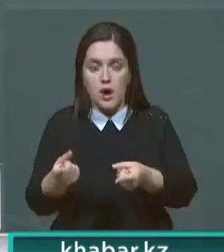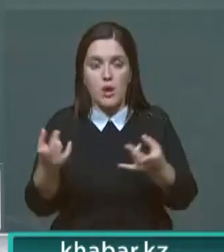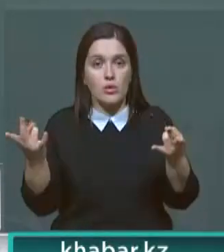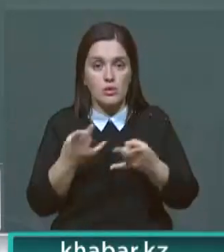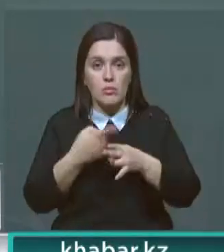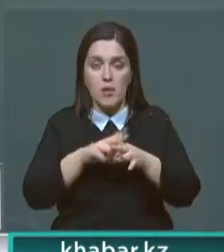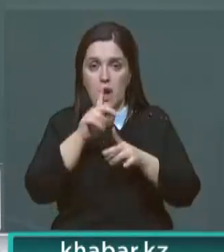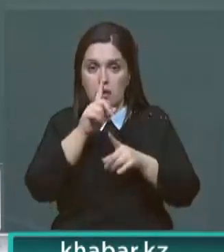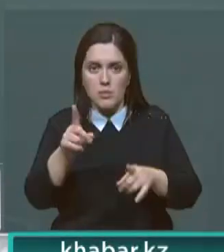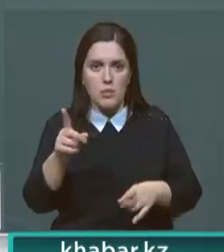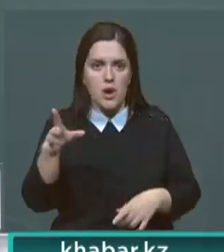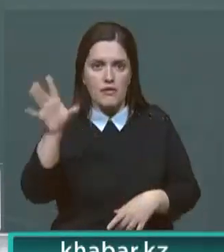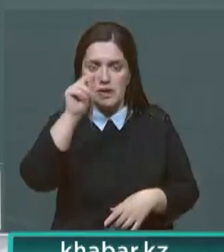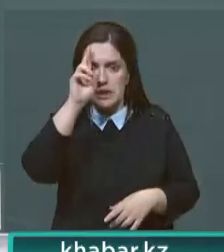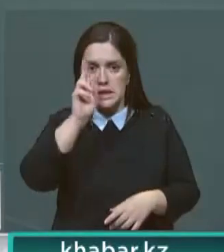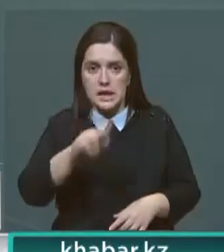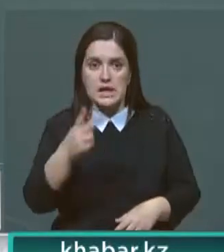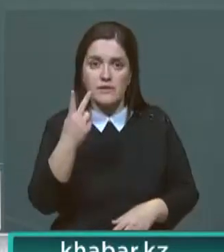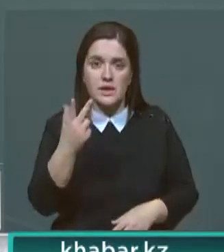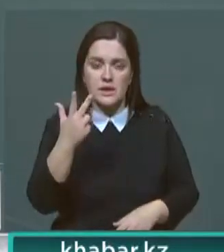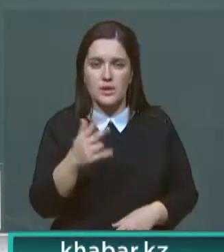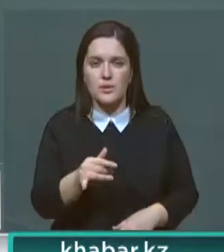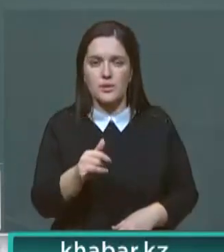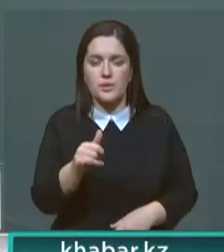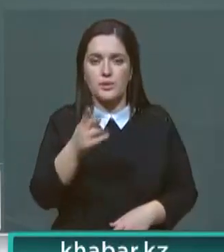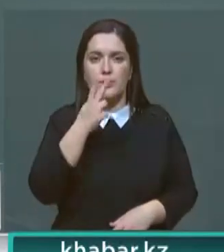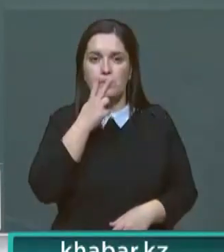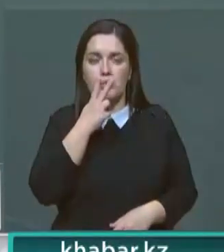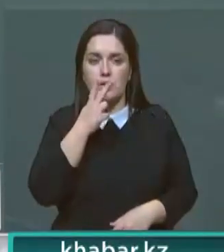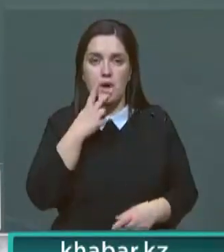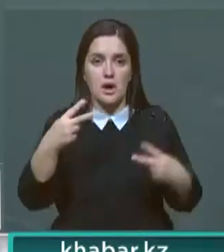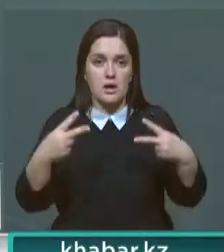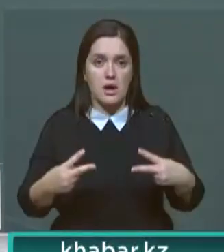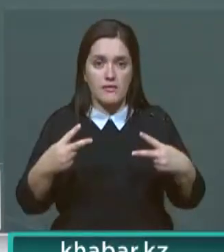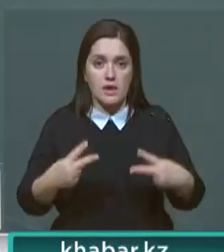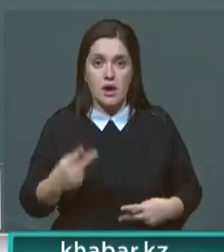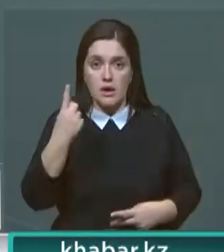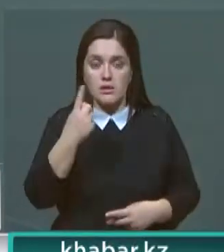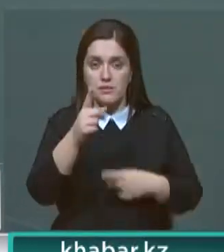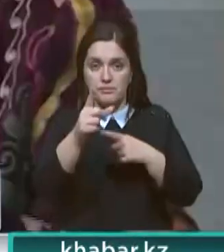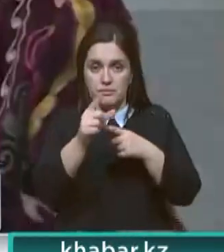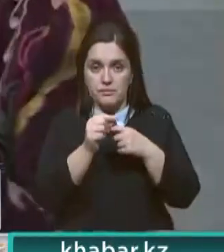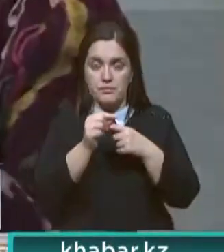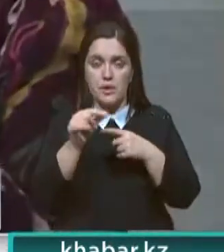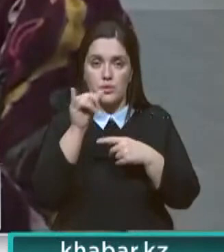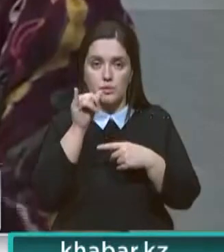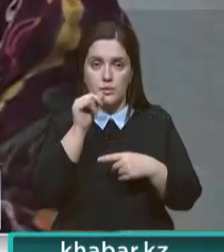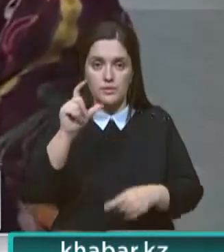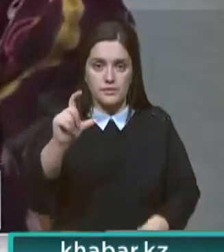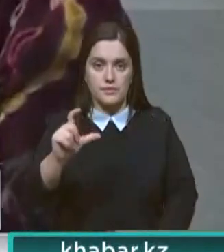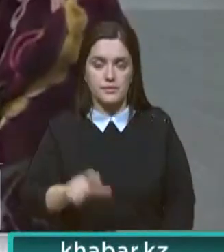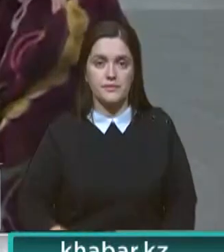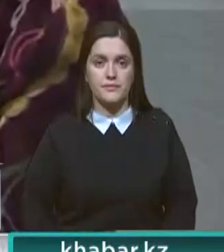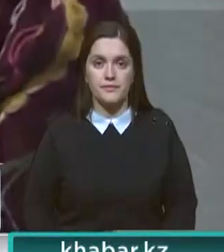И, кстати, мало кто знает, что 2-3 затяжки этого устройства равноценны одной выкуренной сигарете. Пар вместе с